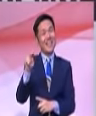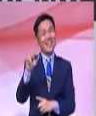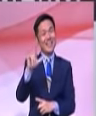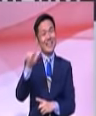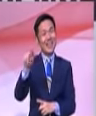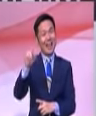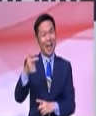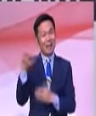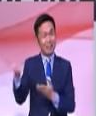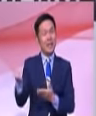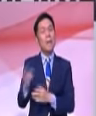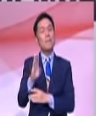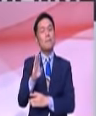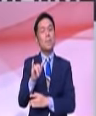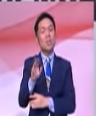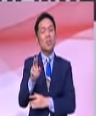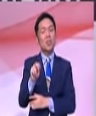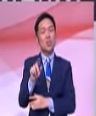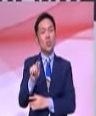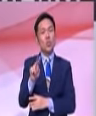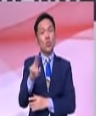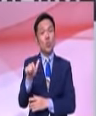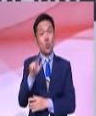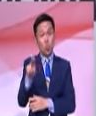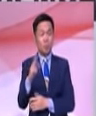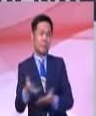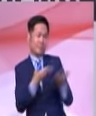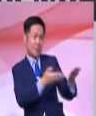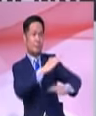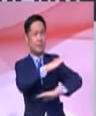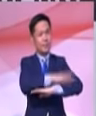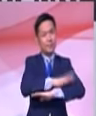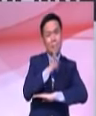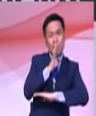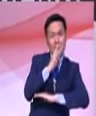UPM Bintulu. Kembali kepada rakan penyampai. Silakan.